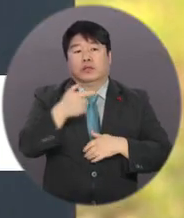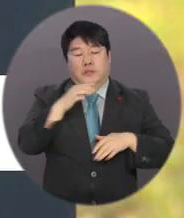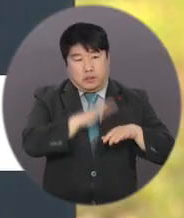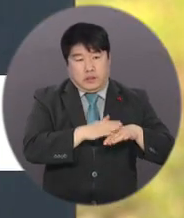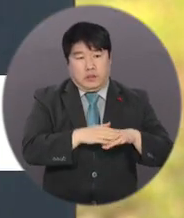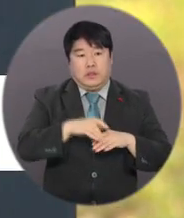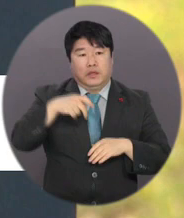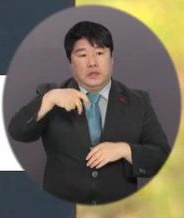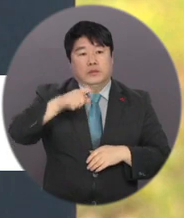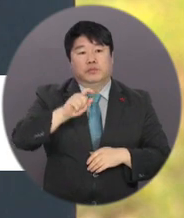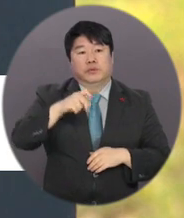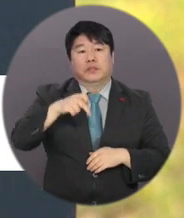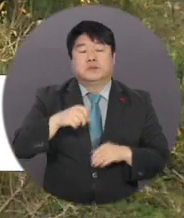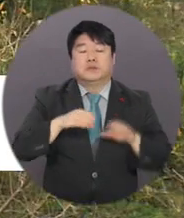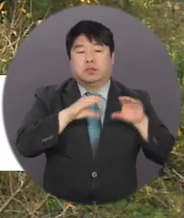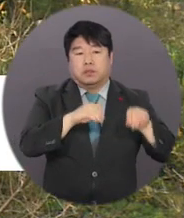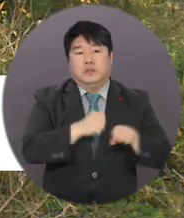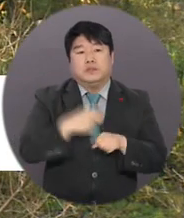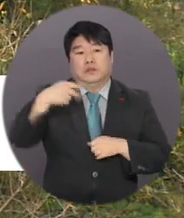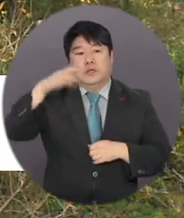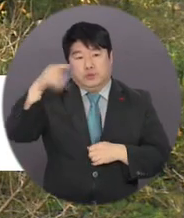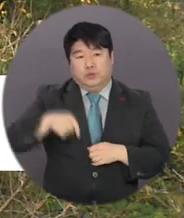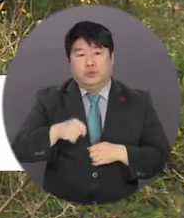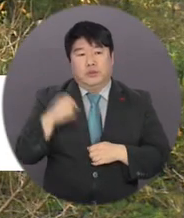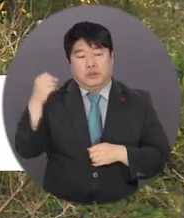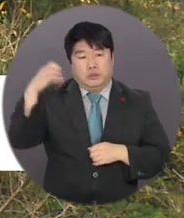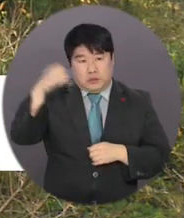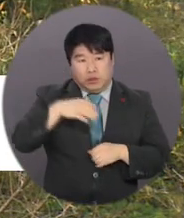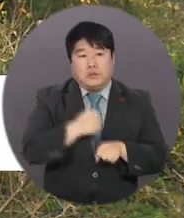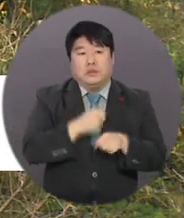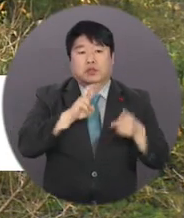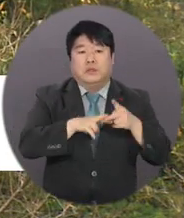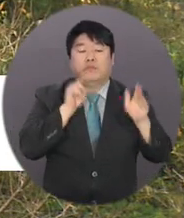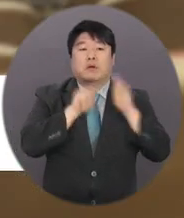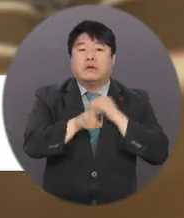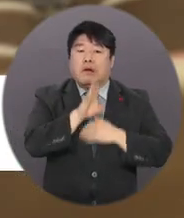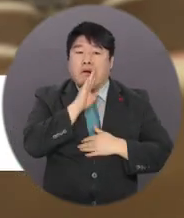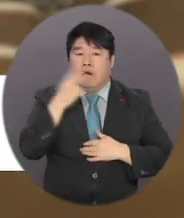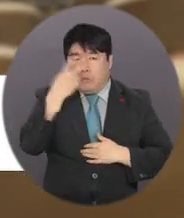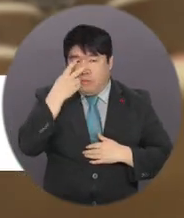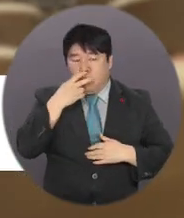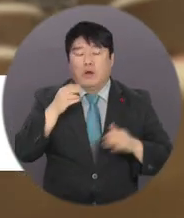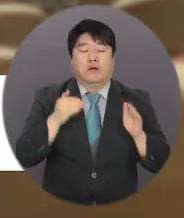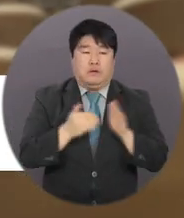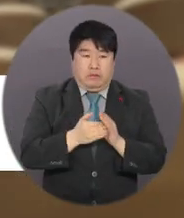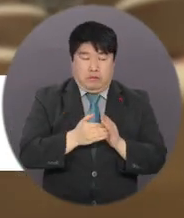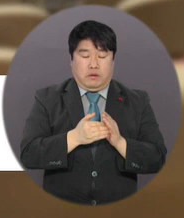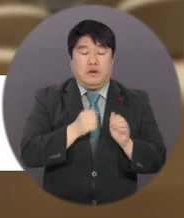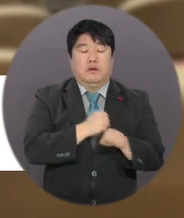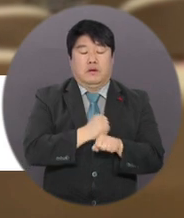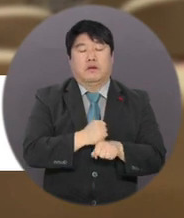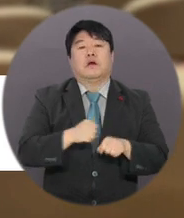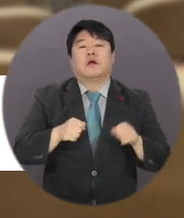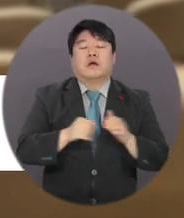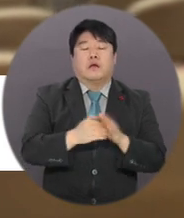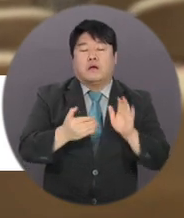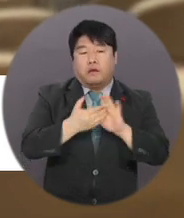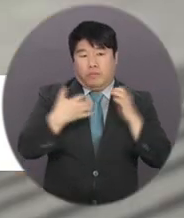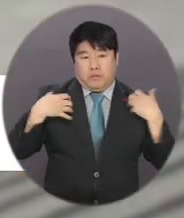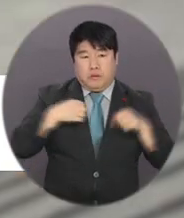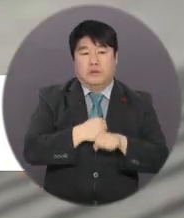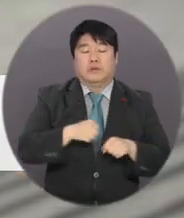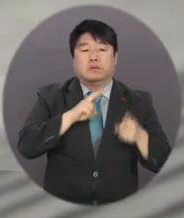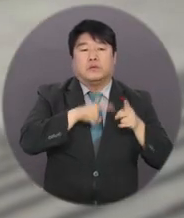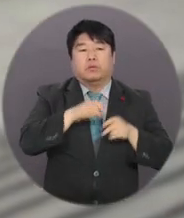뒤 상주에서 다시 켜진 점을 통해 센터 방문 사실을 확인했습니다. 방역당국은 센터 측이 휴대폰을